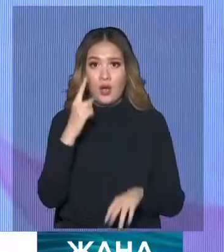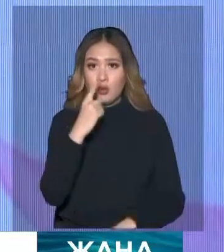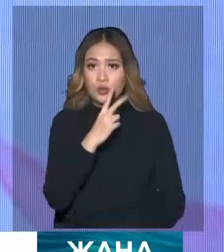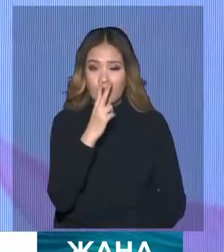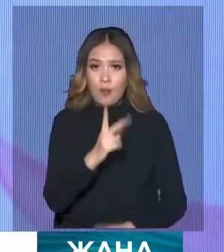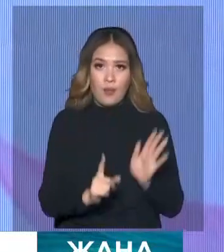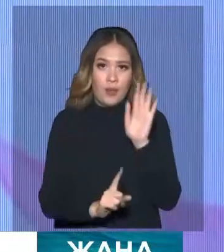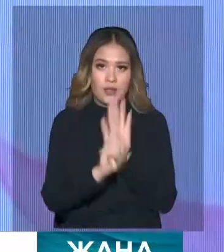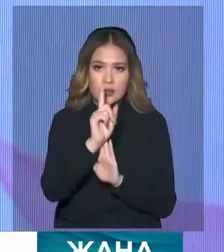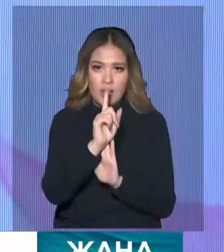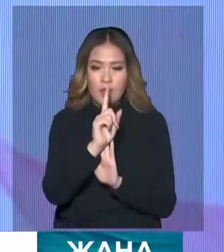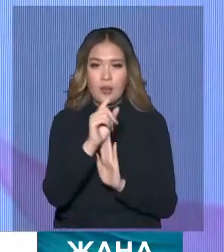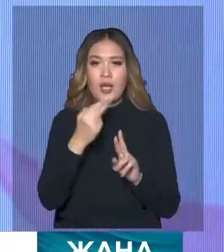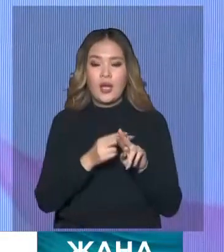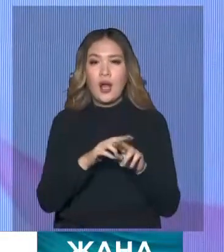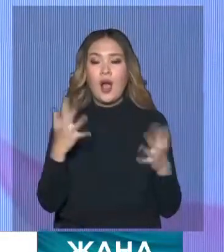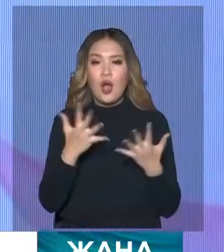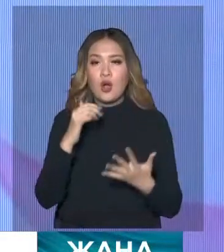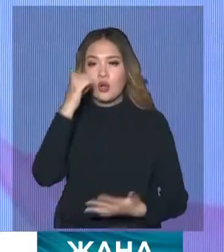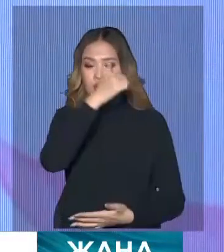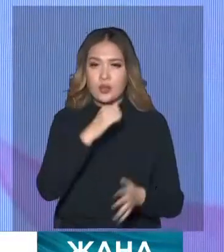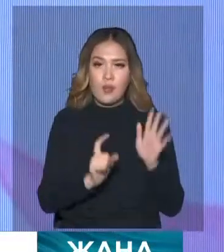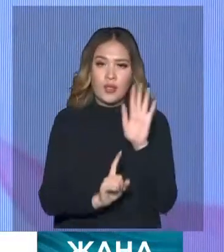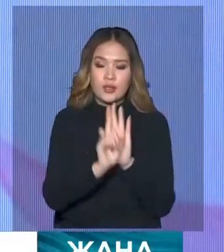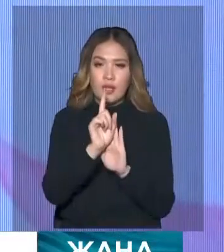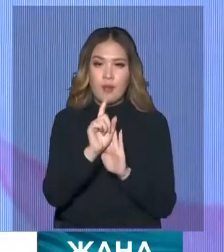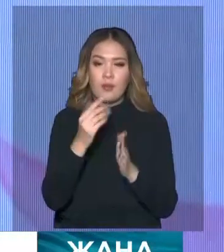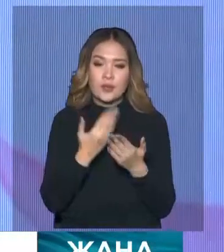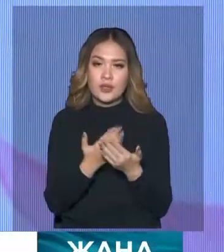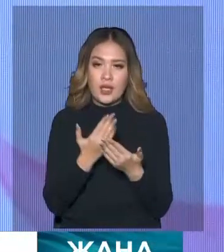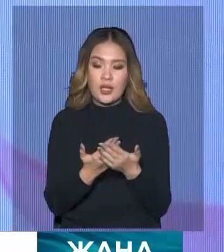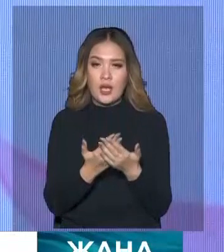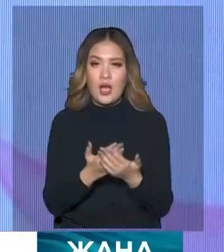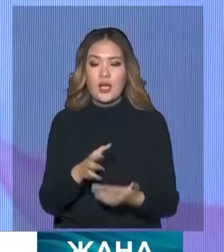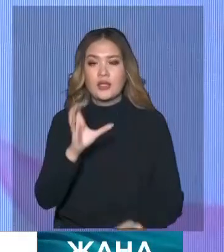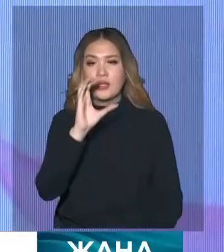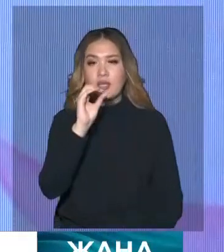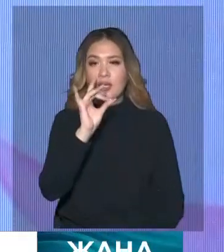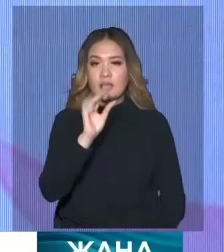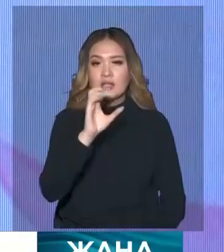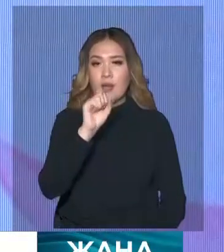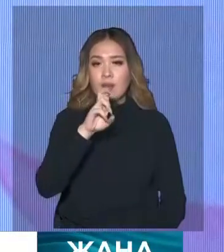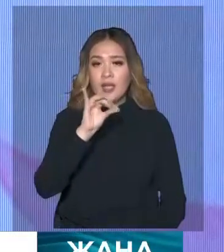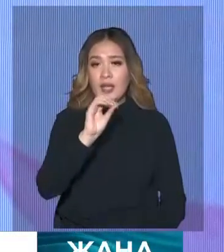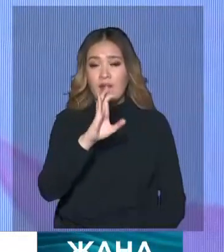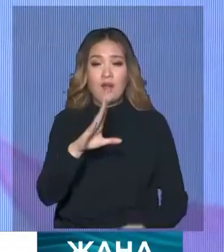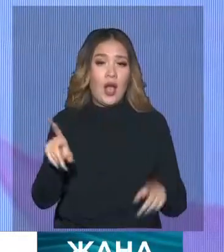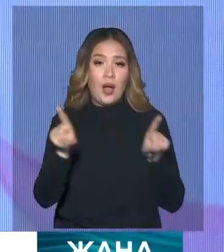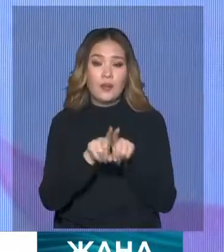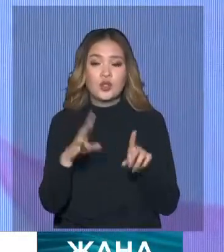Mısalı, kaç yıldan bastap? Mısalı, aytayık, Serik Sapiyev sıyaqtı. Serik Sapiyev, mısalı,